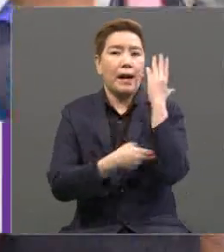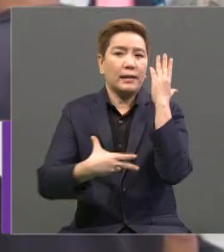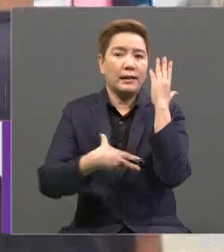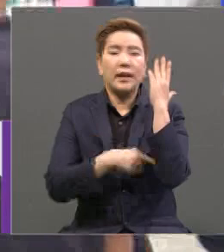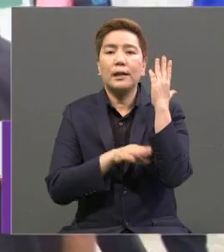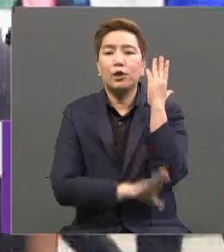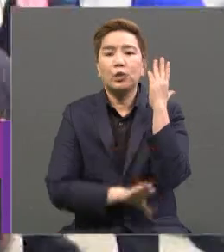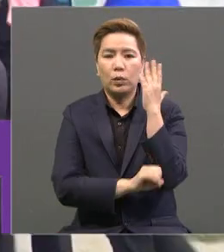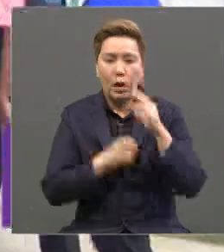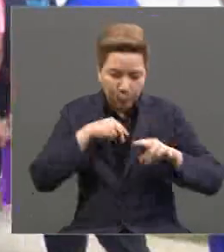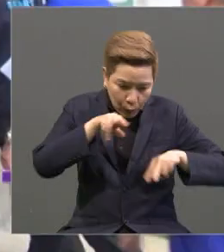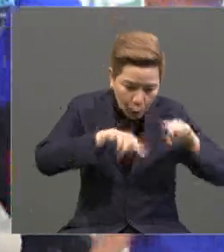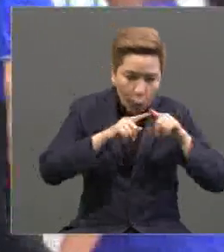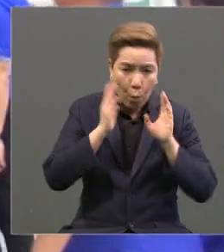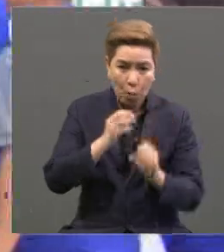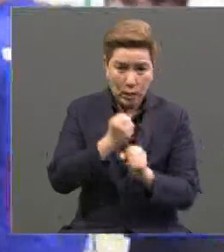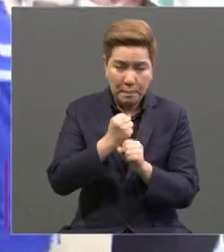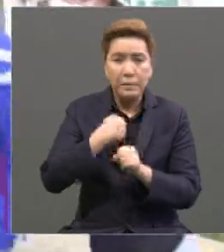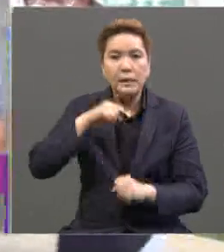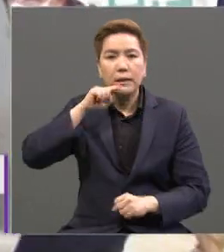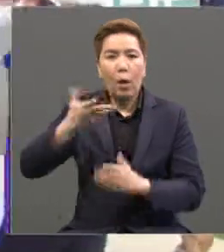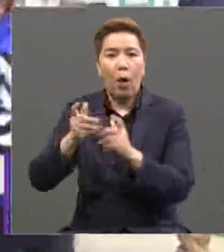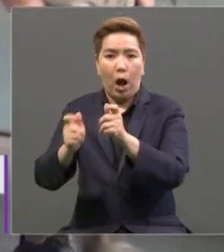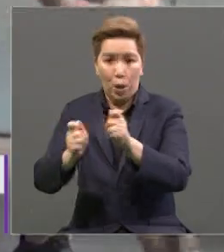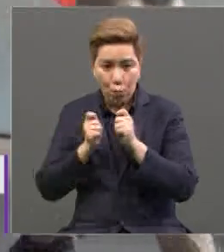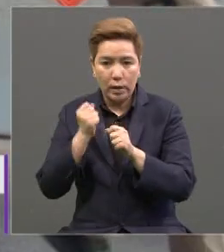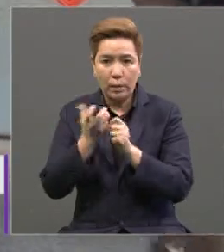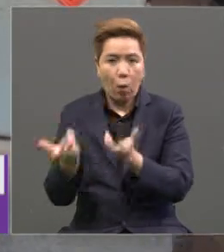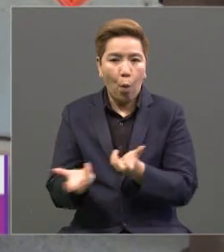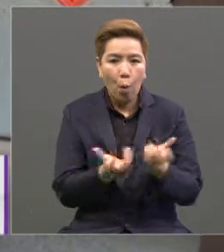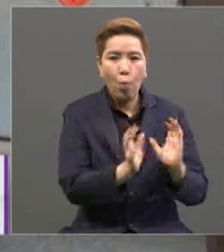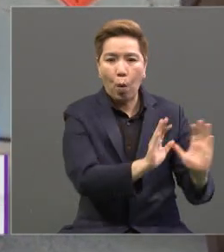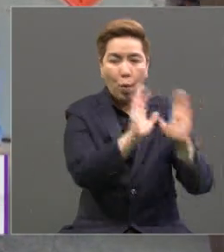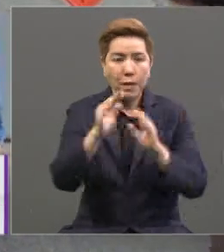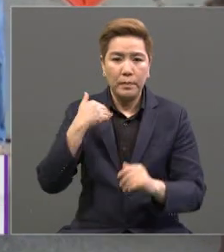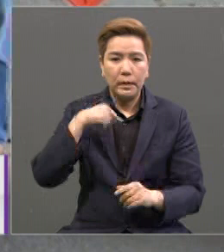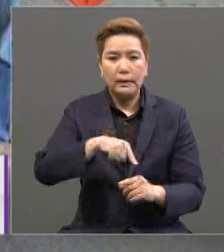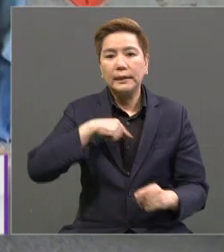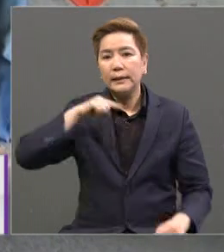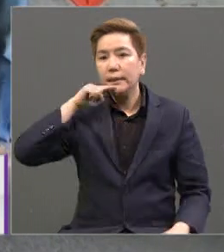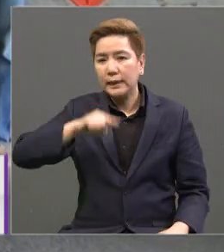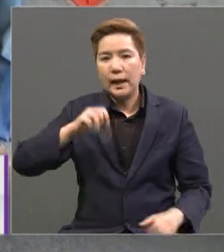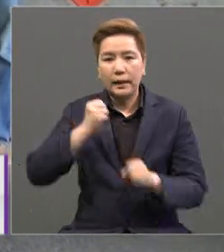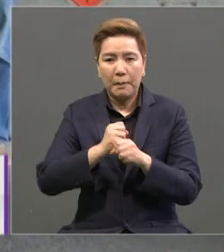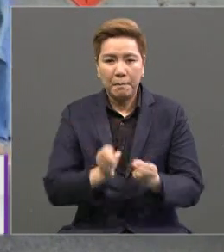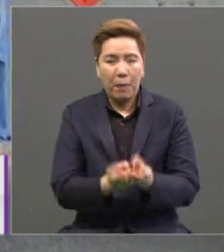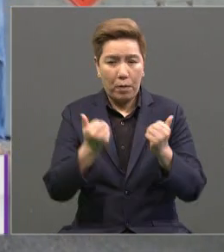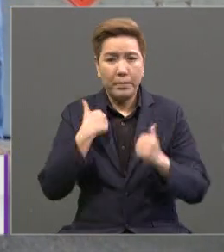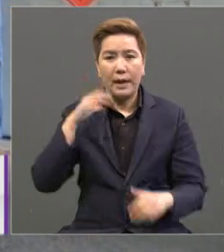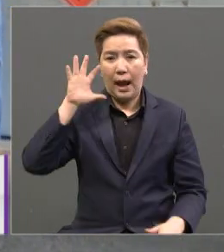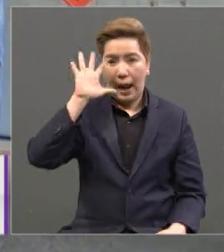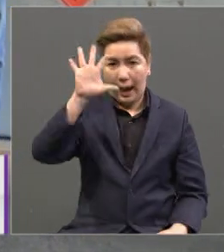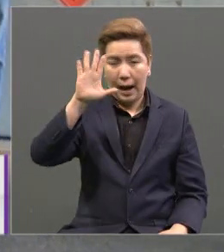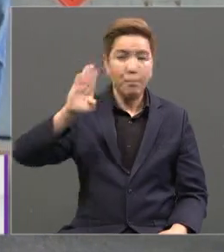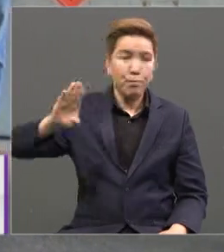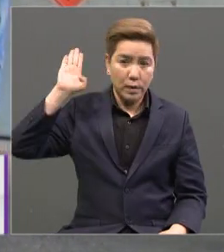ใหญ่ครับจังหวัดสงขลาเองนั้นมีผู้ประกอบการที่รับใบอนุญาตในการเก็บรักษาโดยมีการสั่งนำเข้าดอกไม้เพลิงจำนวน5